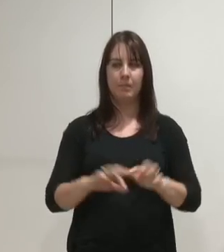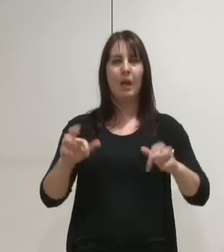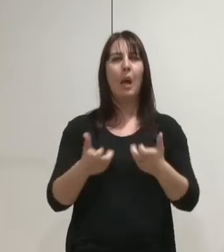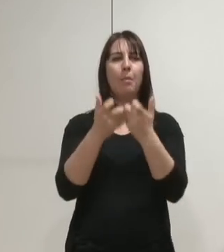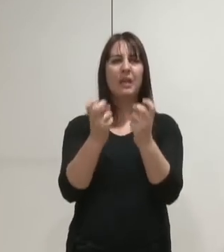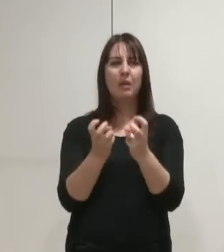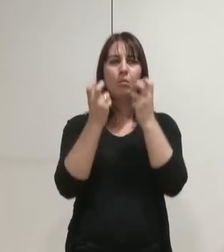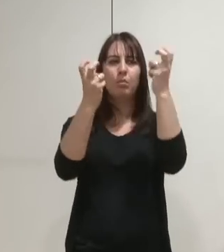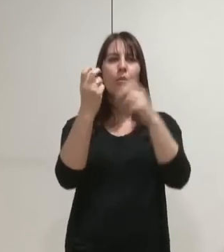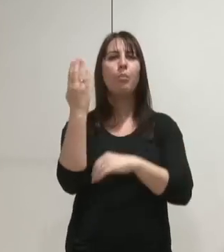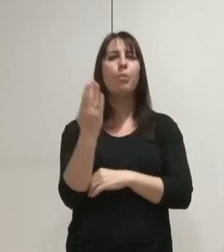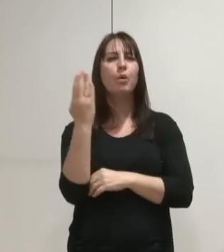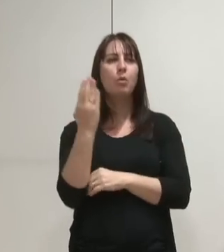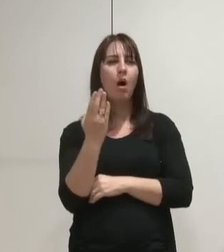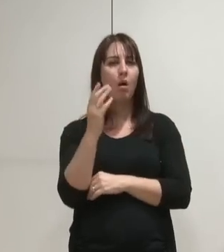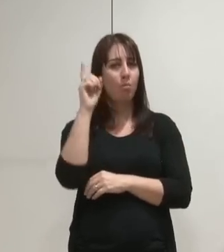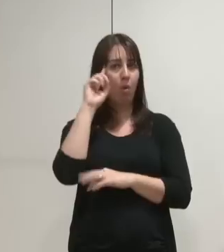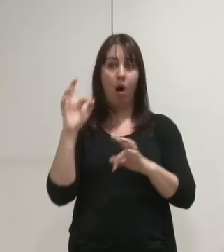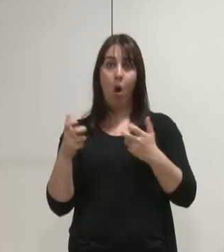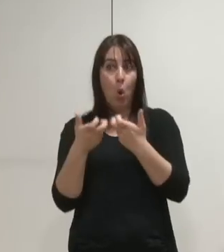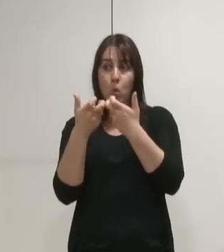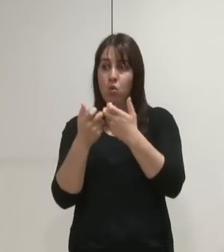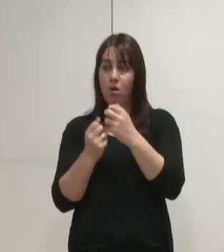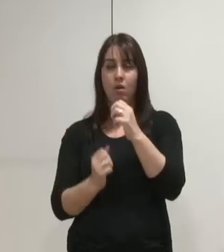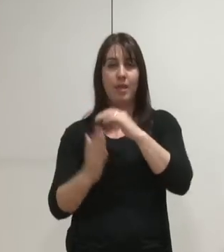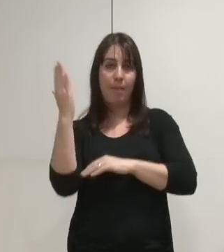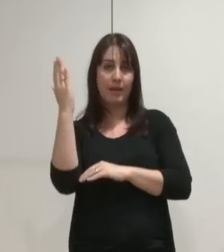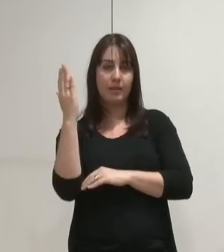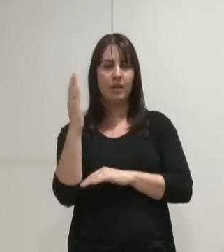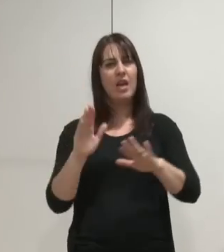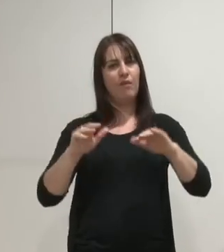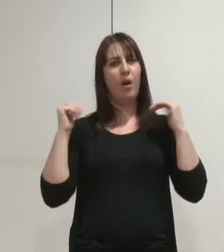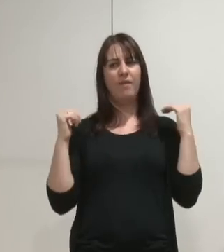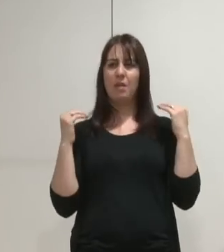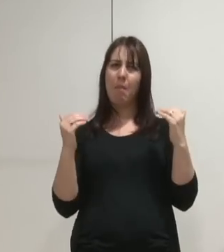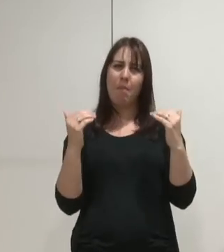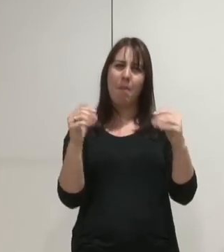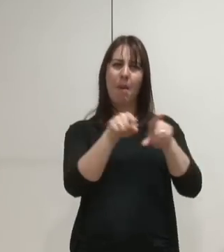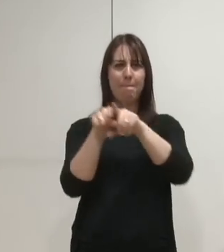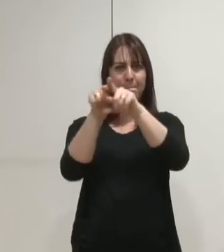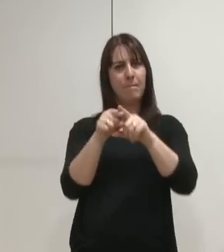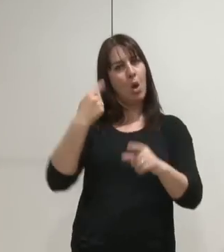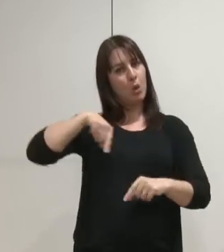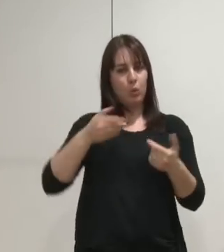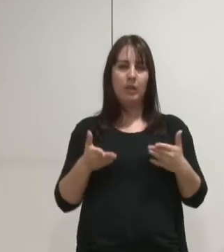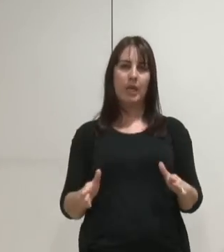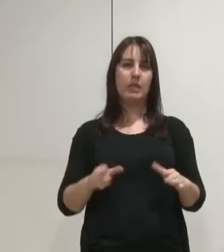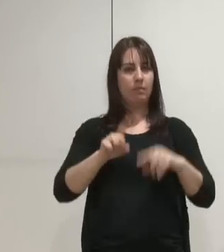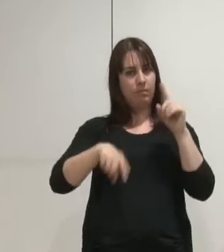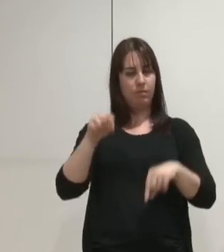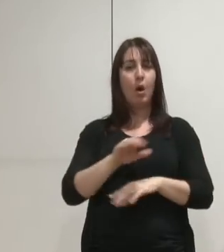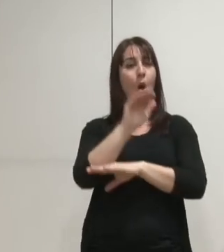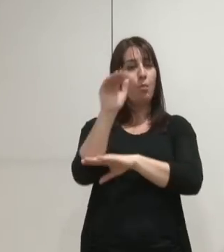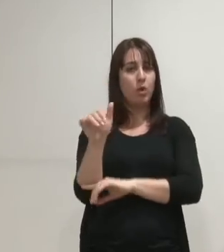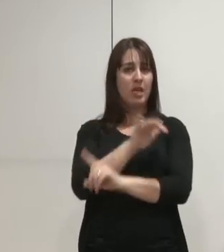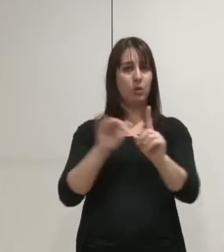compenser au moins une partie des de la hausse des coûts ne doit pas être appliqué de façon uniforme c'est ce que nous avons décidé donc le bouclier social